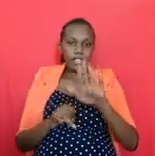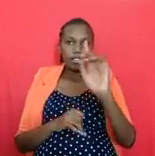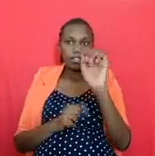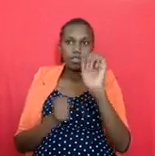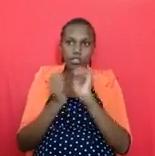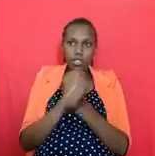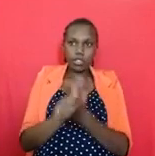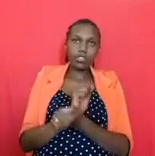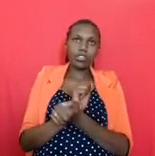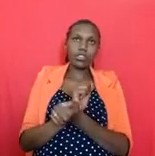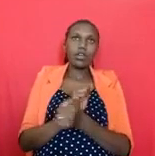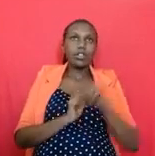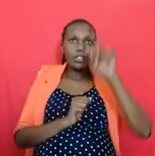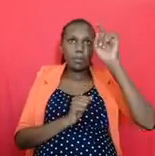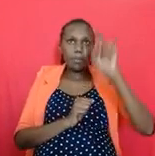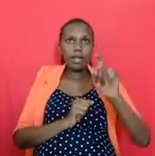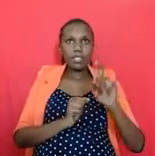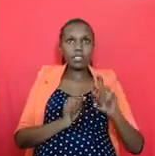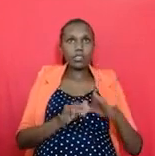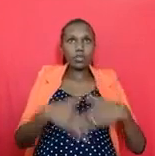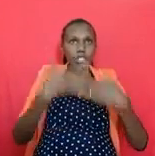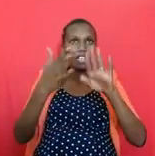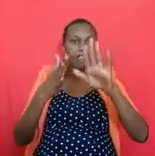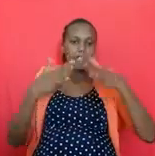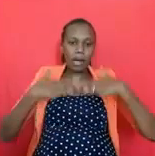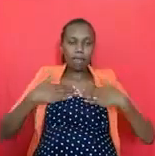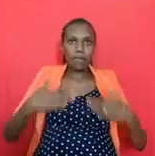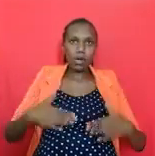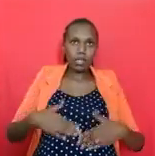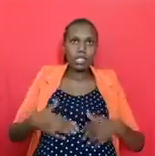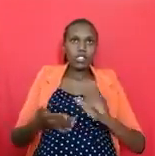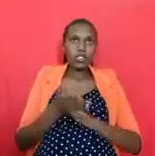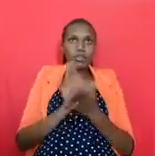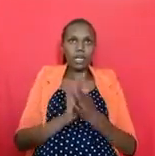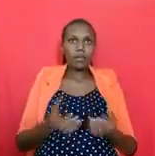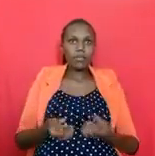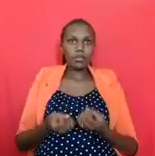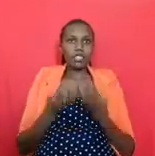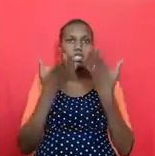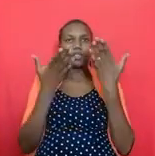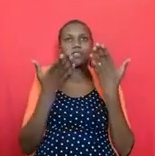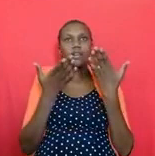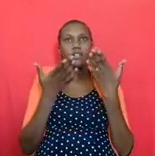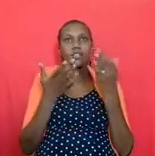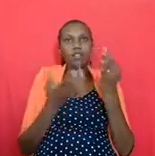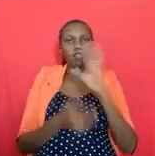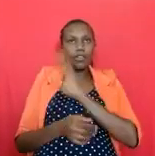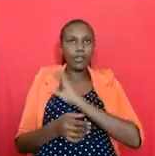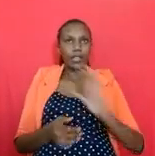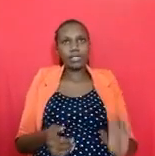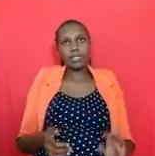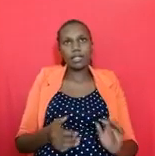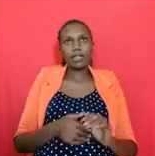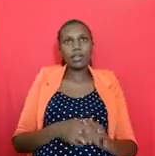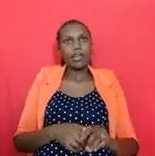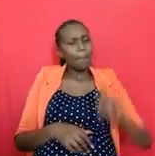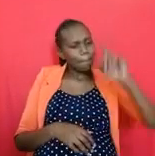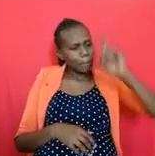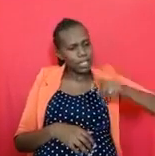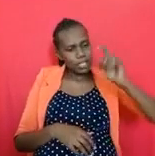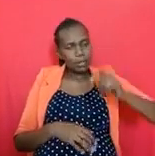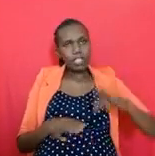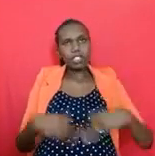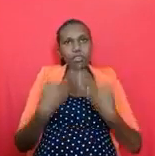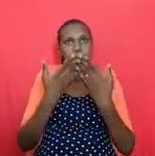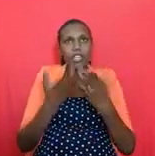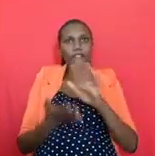ka no må haka å heane mwĩrĩ waku å tuä ke igongona rĩa Kristo no må haka å